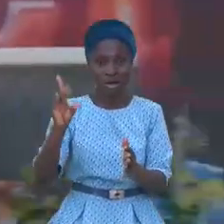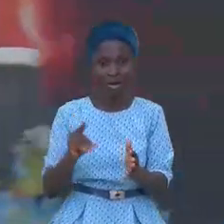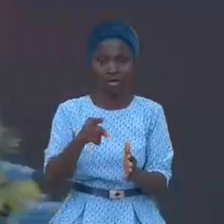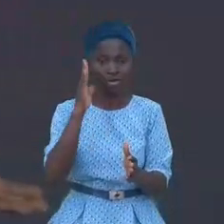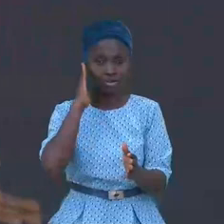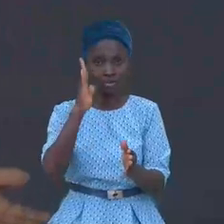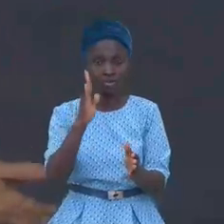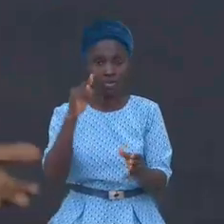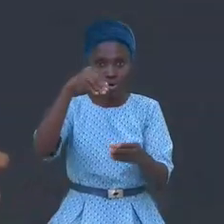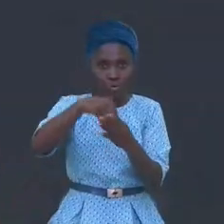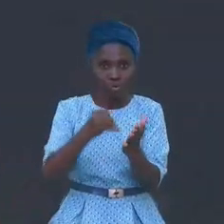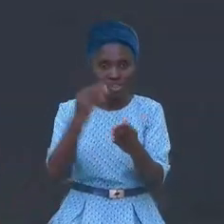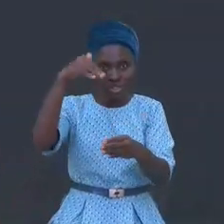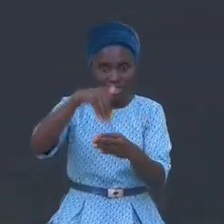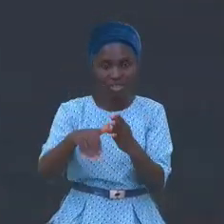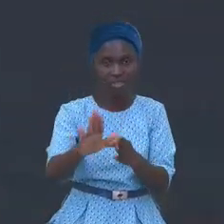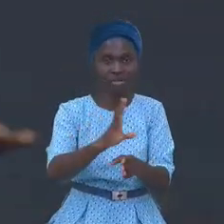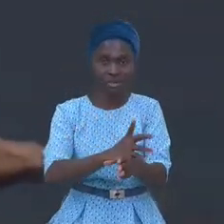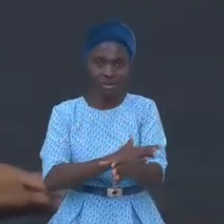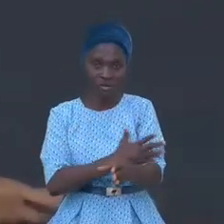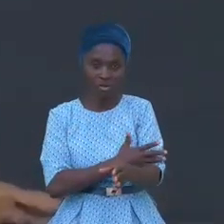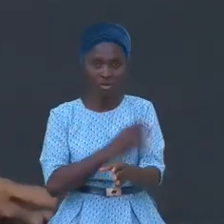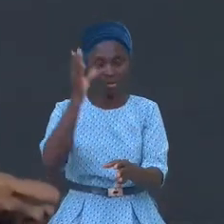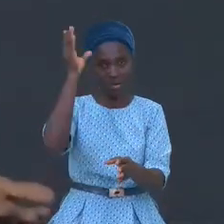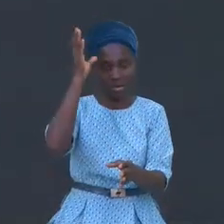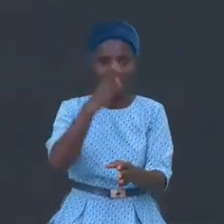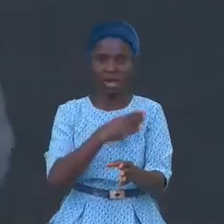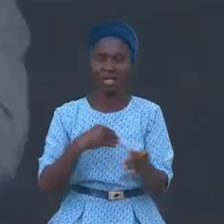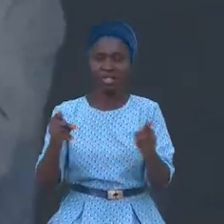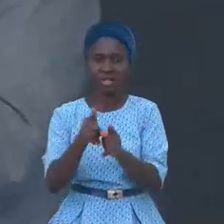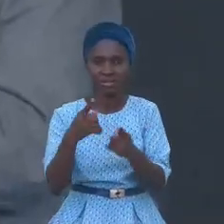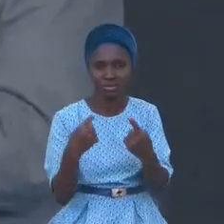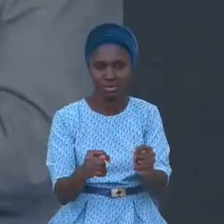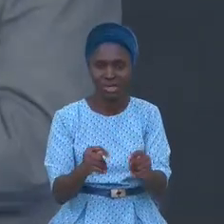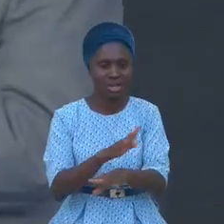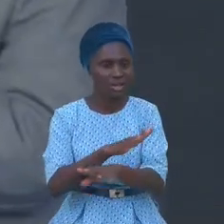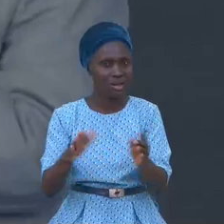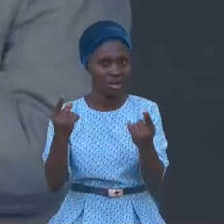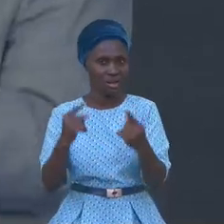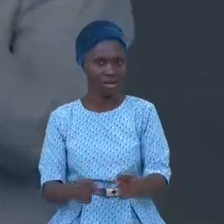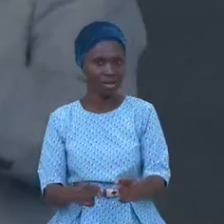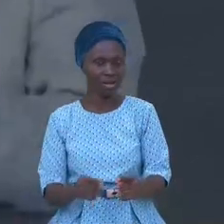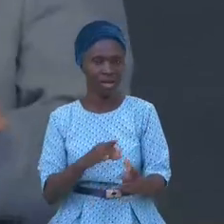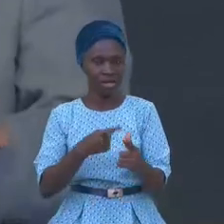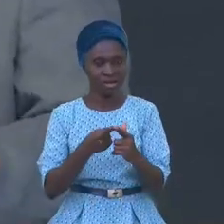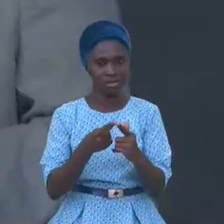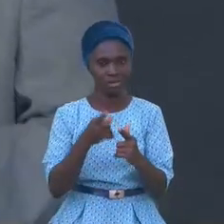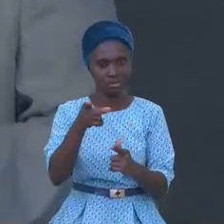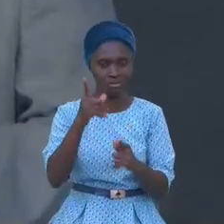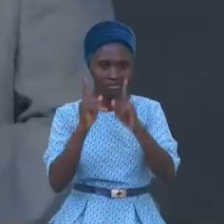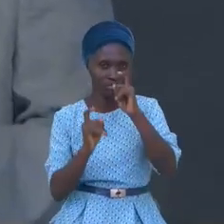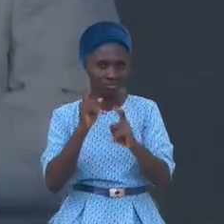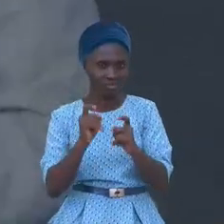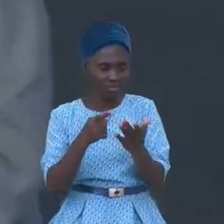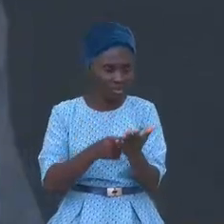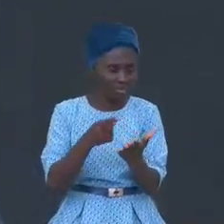essaies de télécharger. La chose ne vient pas. Et tu regardes ta batterie. Oh, la batterie